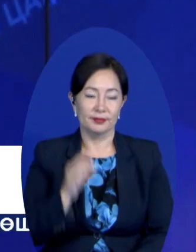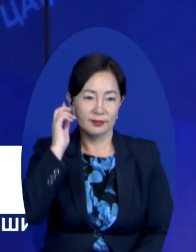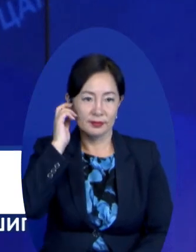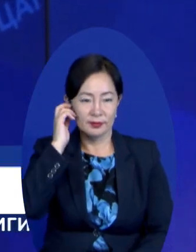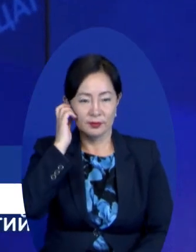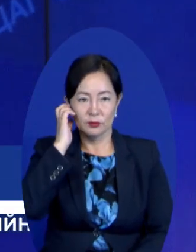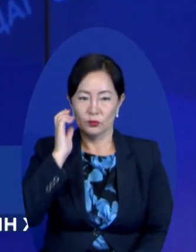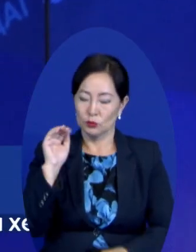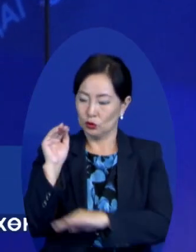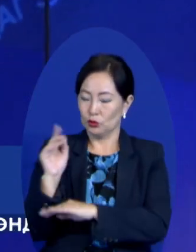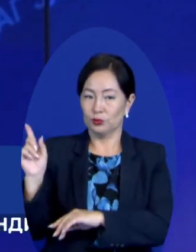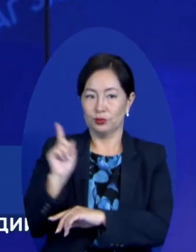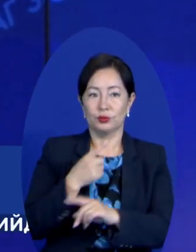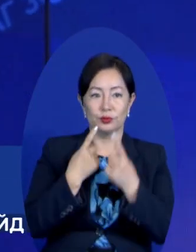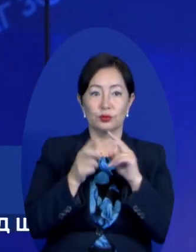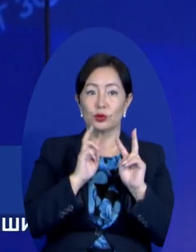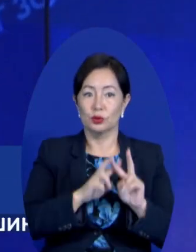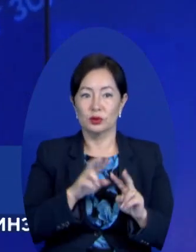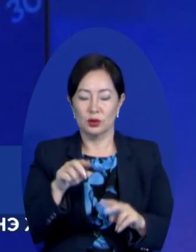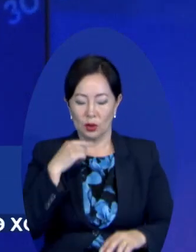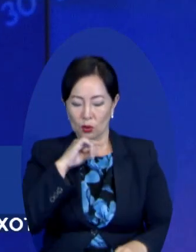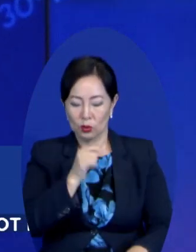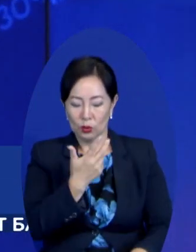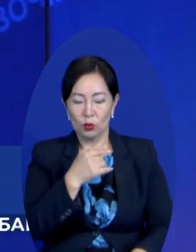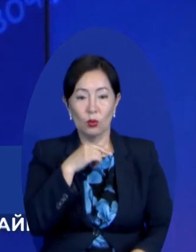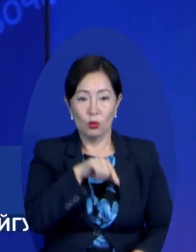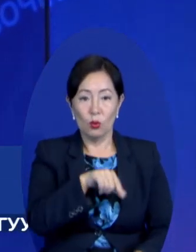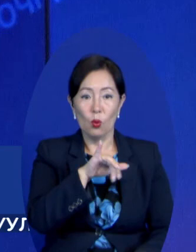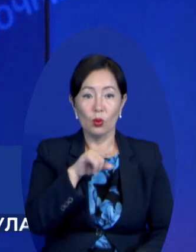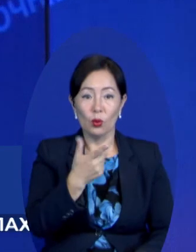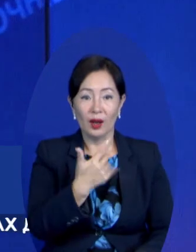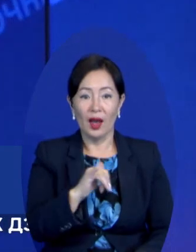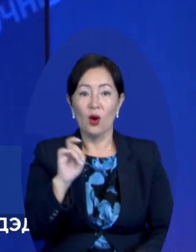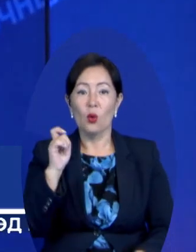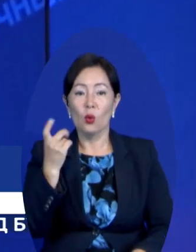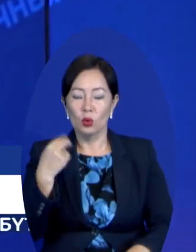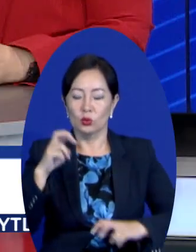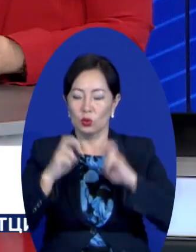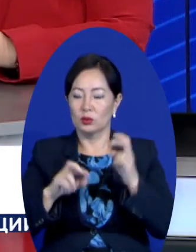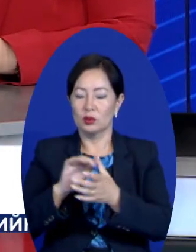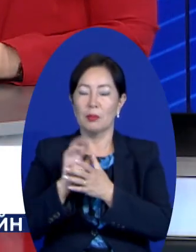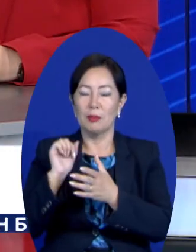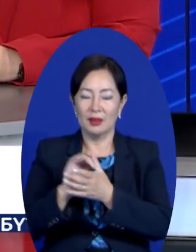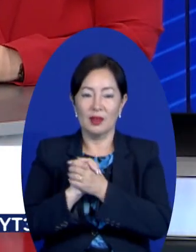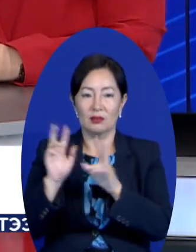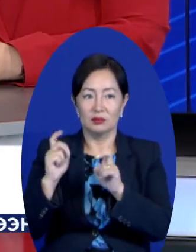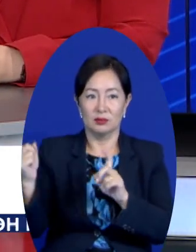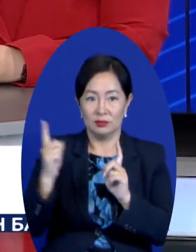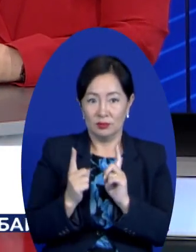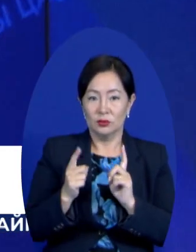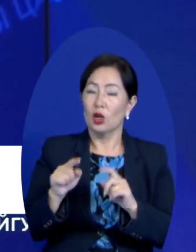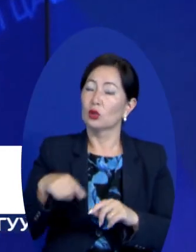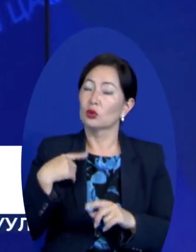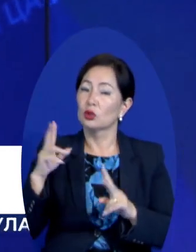цагаар төлбөр зочны цагаар үргэлжилж байна. За бидсдүүдтэй уул уурхай хүнд үйлдвэрийн дид сайд бат найрамдлыг урьсан байгаа. Тэгэхээр өнөөдрийн сэдв бол нүүрс болон